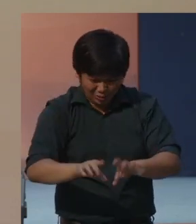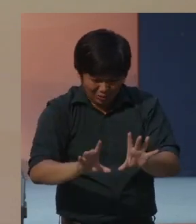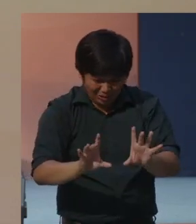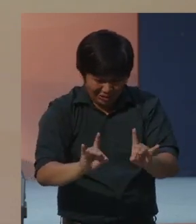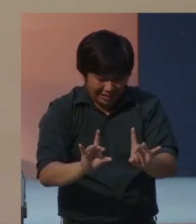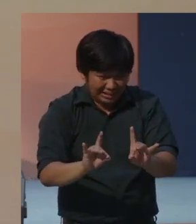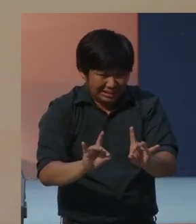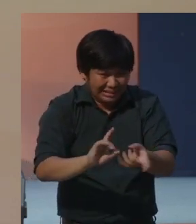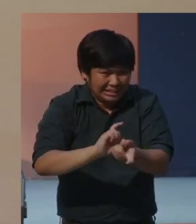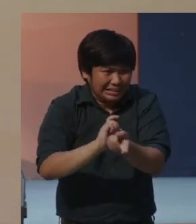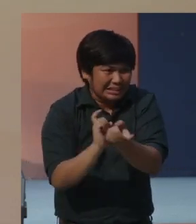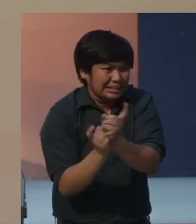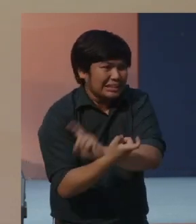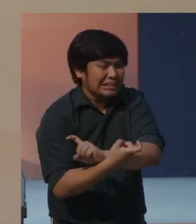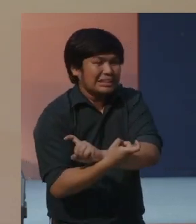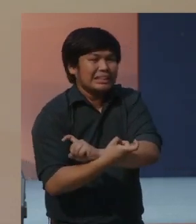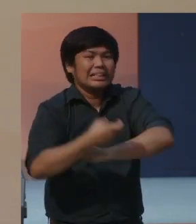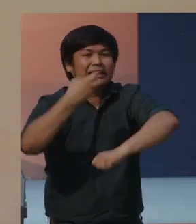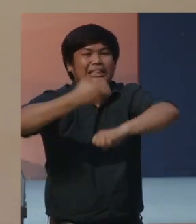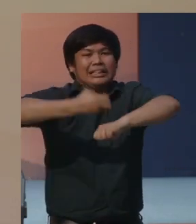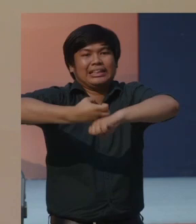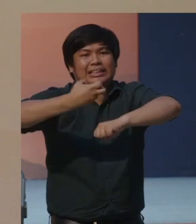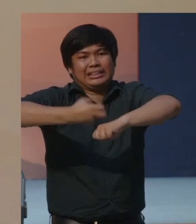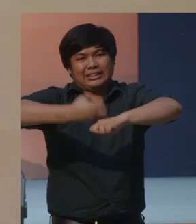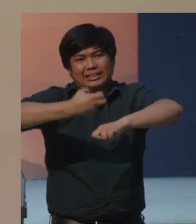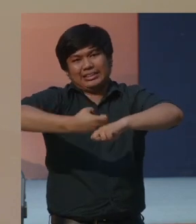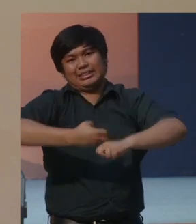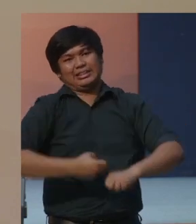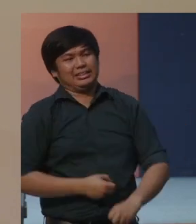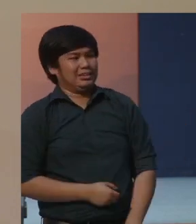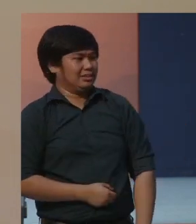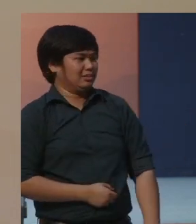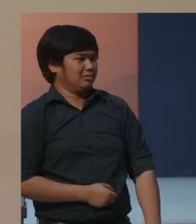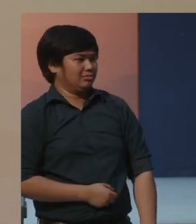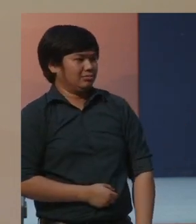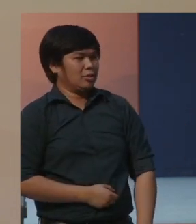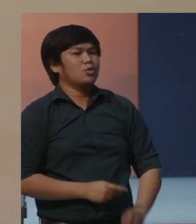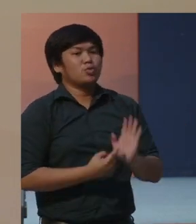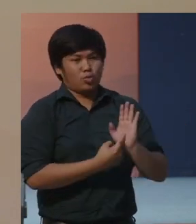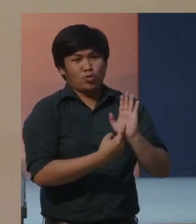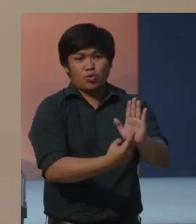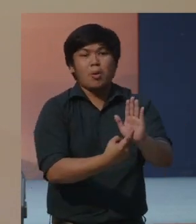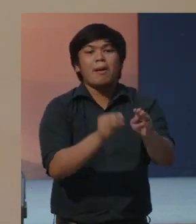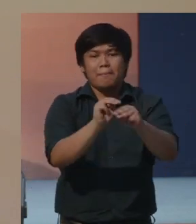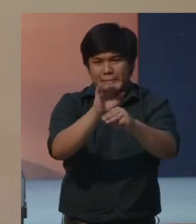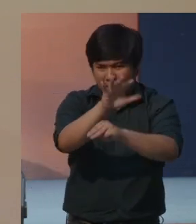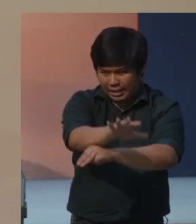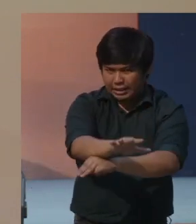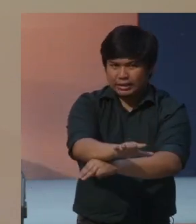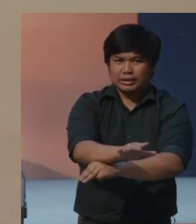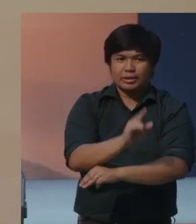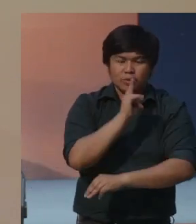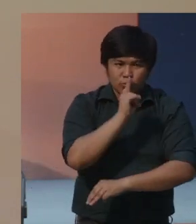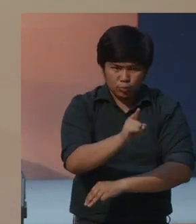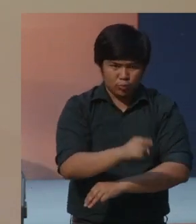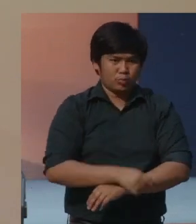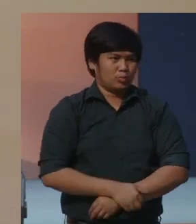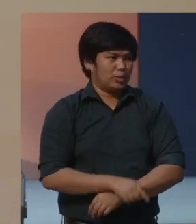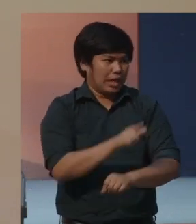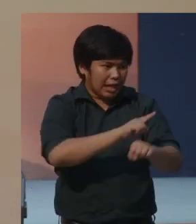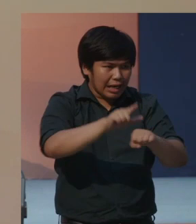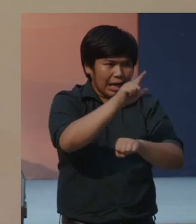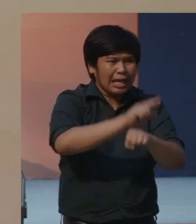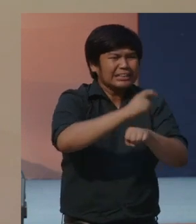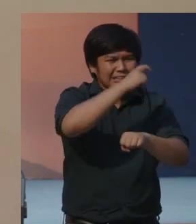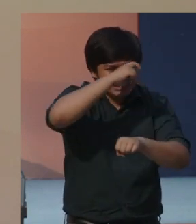maputik, na dinadaanan ng maalon ng ilog, ay biglang naging tuyong lupa.